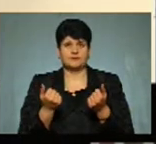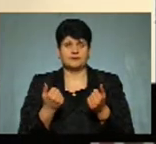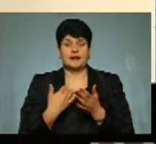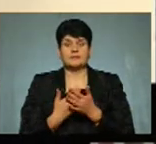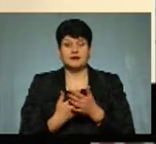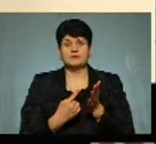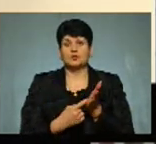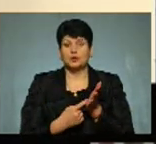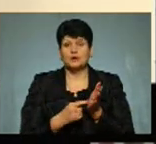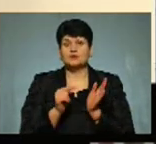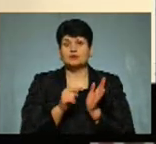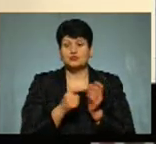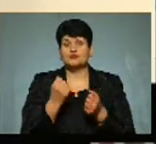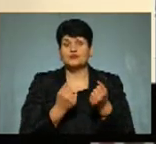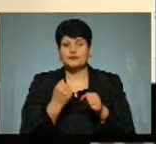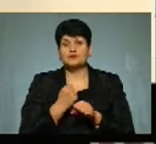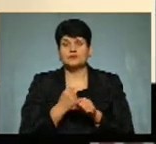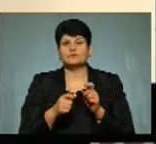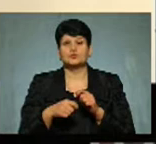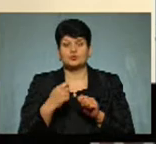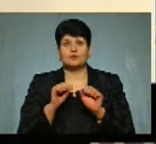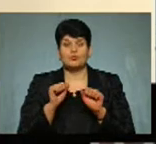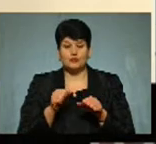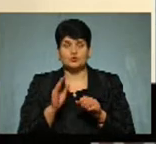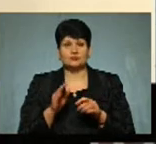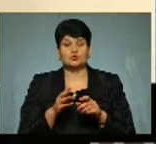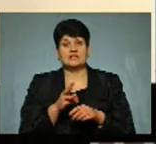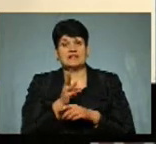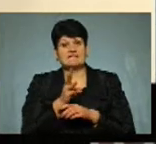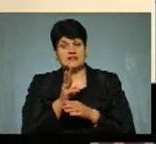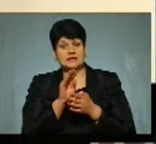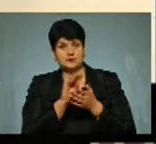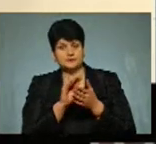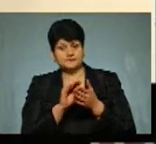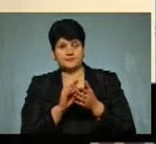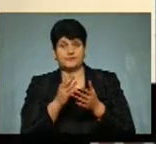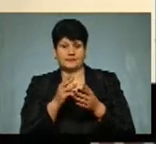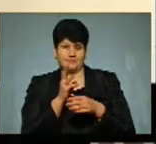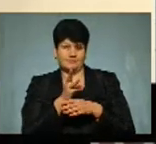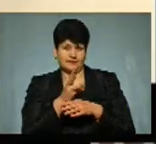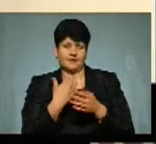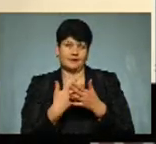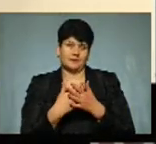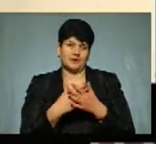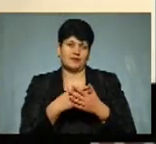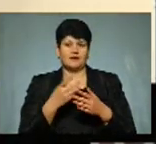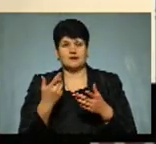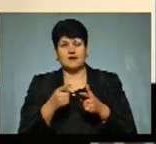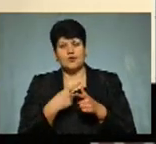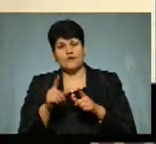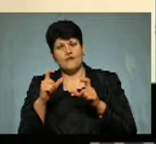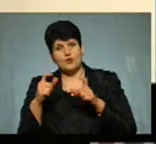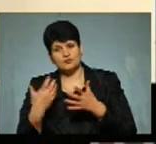Доказом того, що водій здійснив порушення, може бути або відеозапис, або фотоматеріали, тобто або